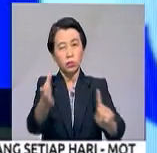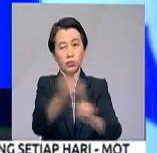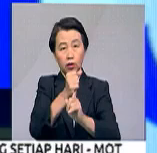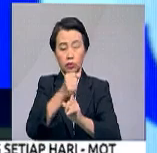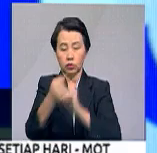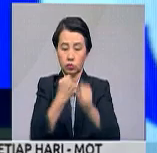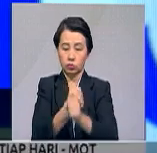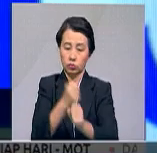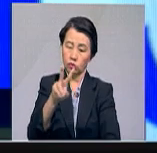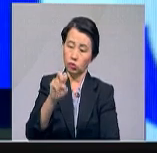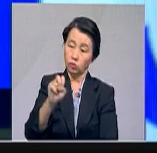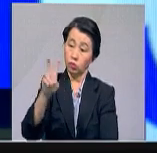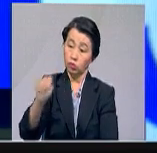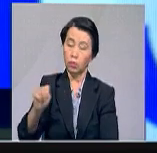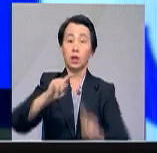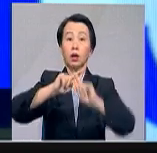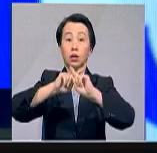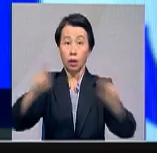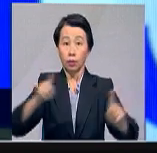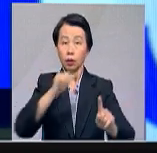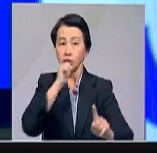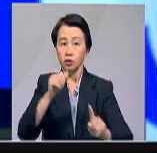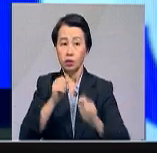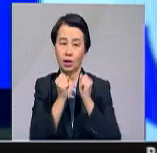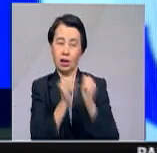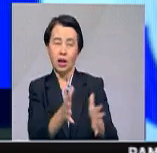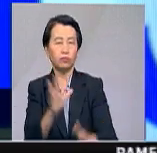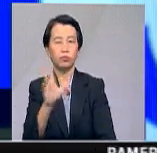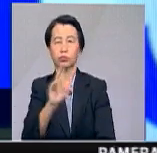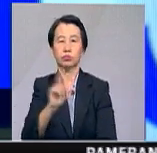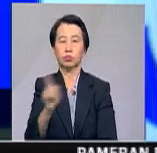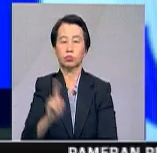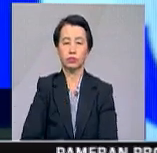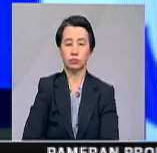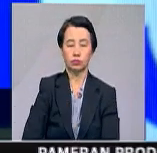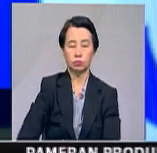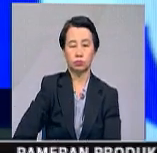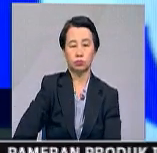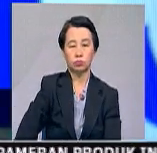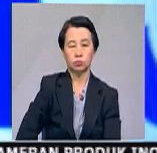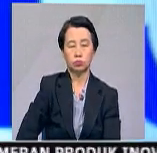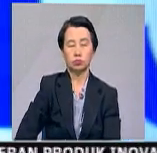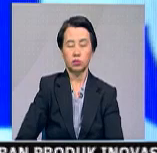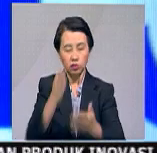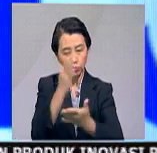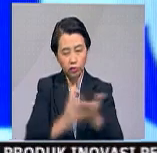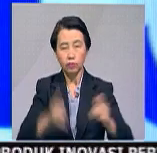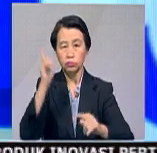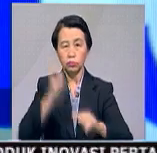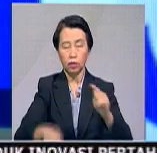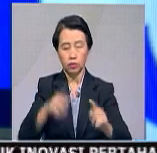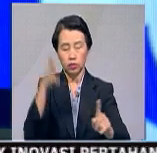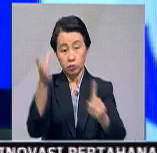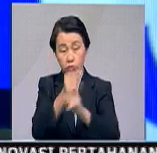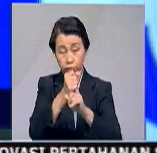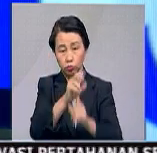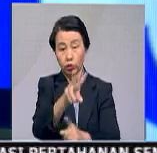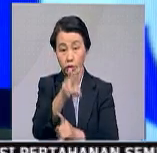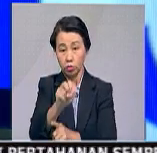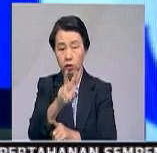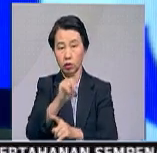menjelang 2020 tetapi tidak ditinggalkan. Achievable by 2020, but they have not